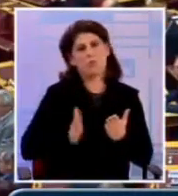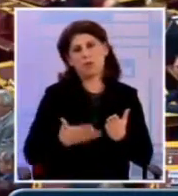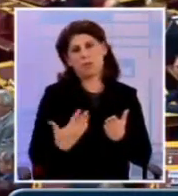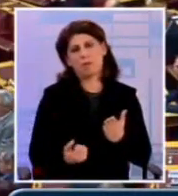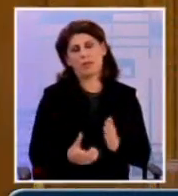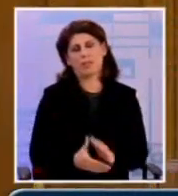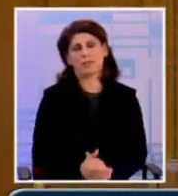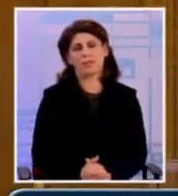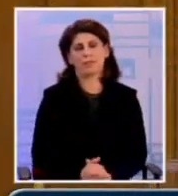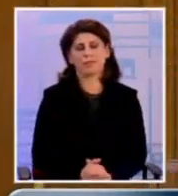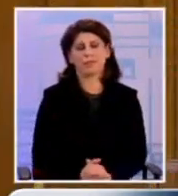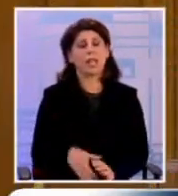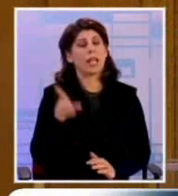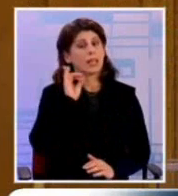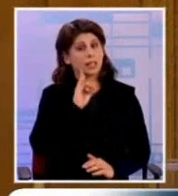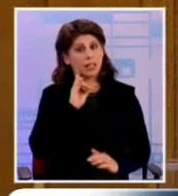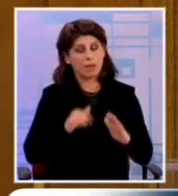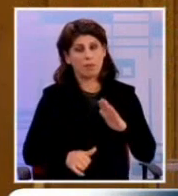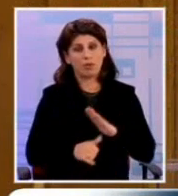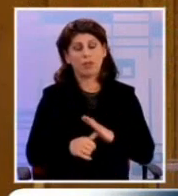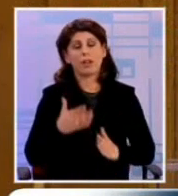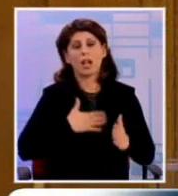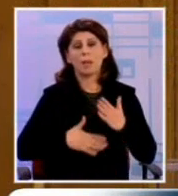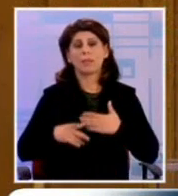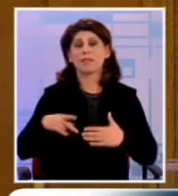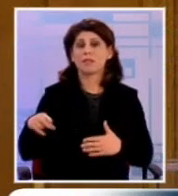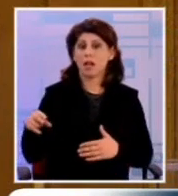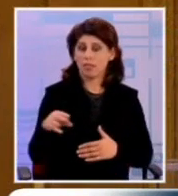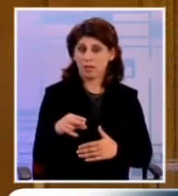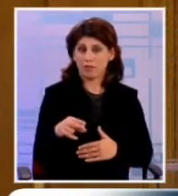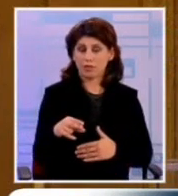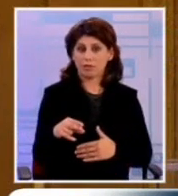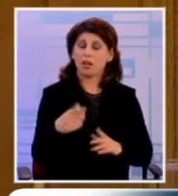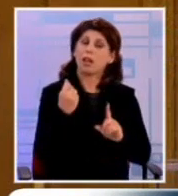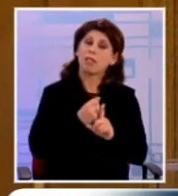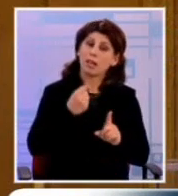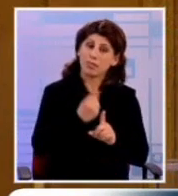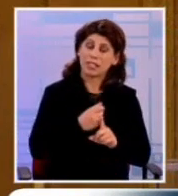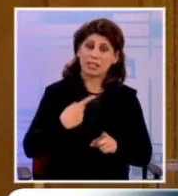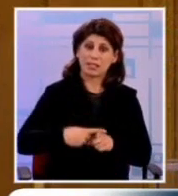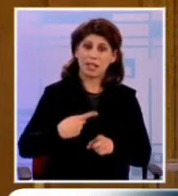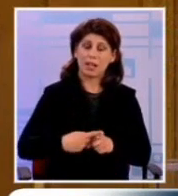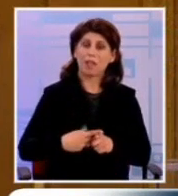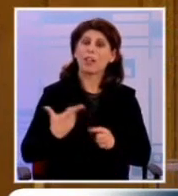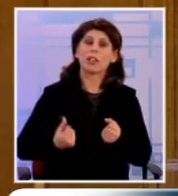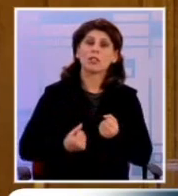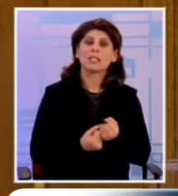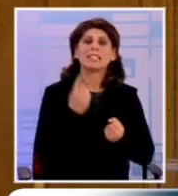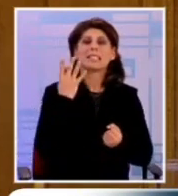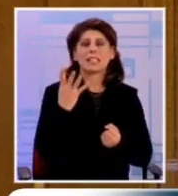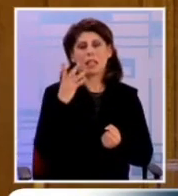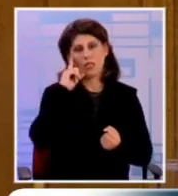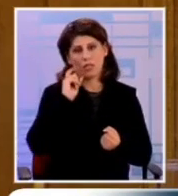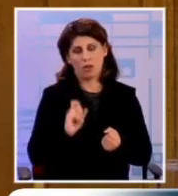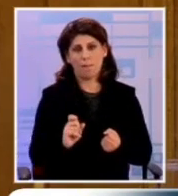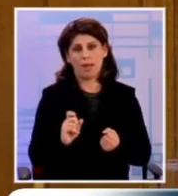υπάρξει. Κυρία Πρόεδρε, αγαπητοί συνάδελφοι, οι διεκδικήσεις της Ελλάδας στηρίζονται σε 4